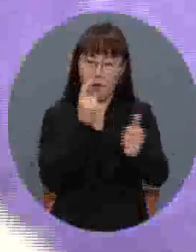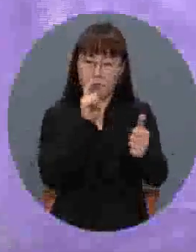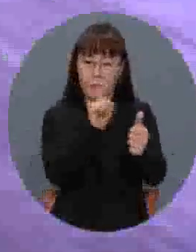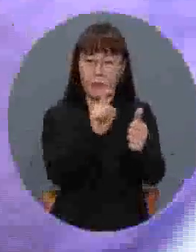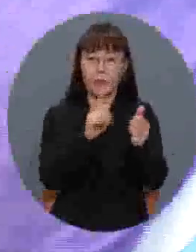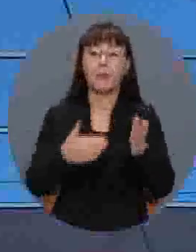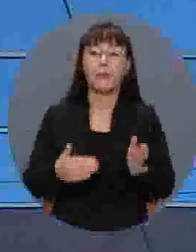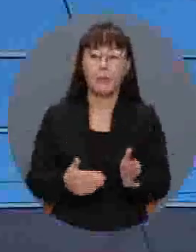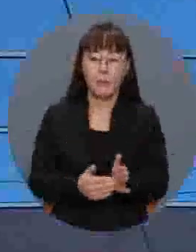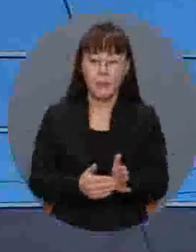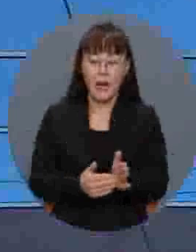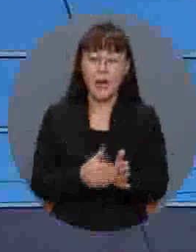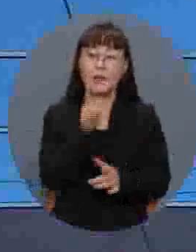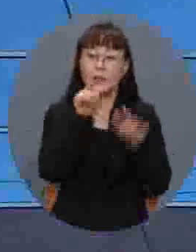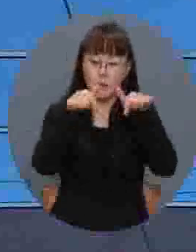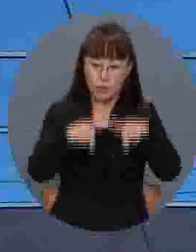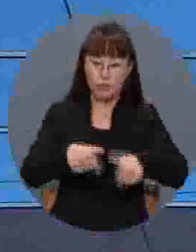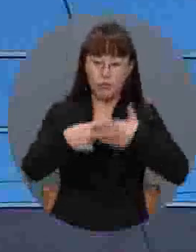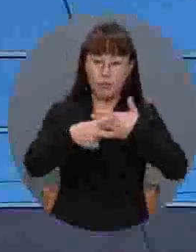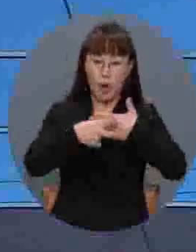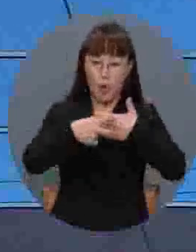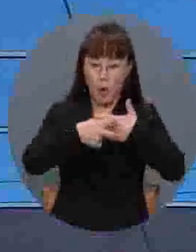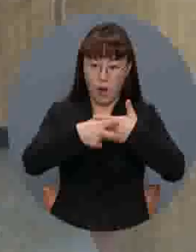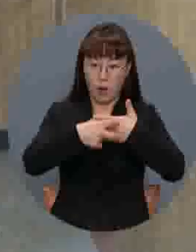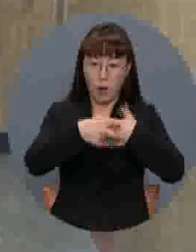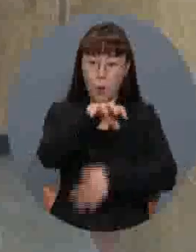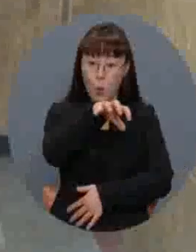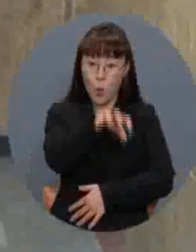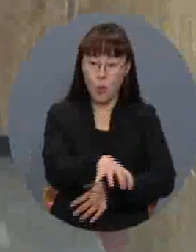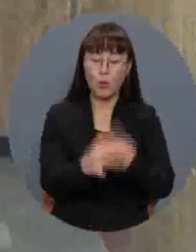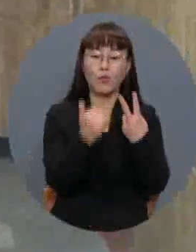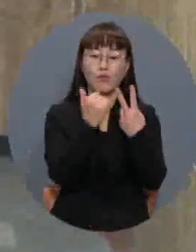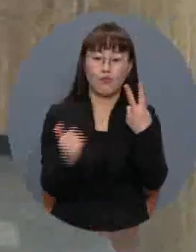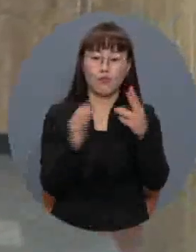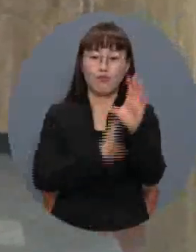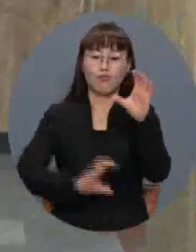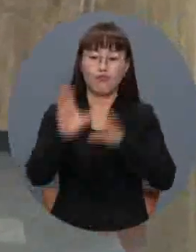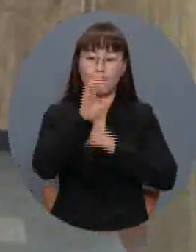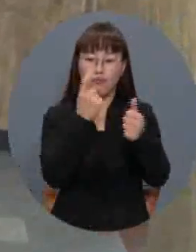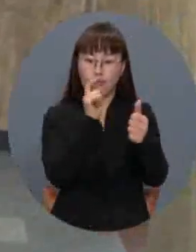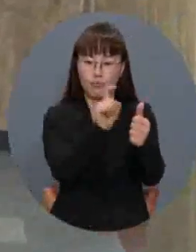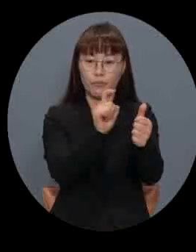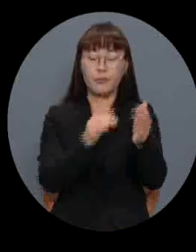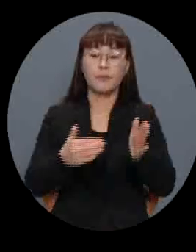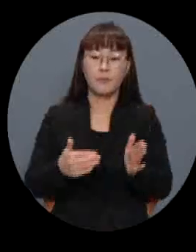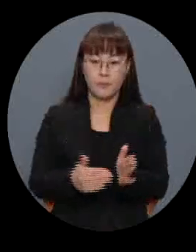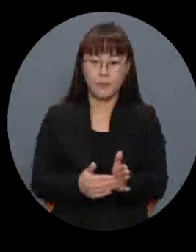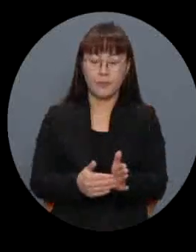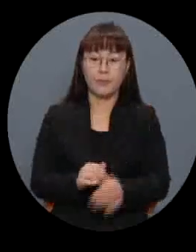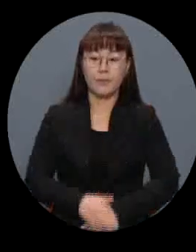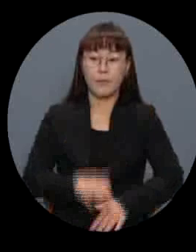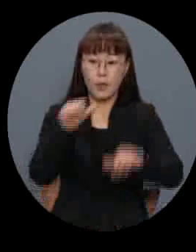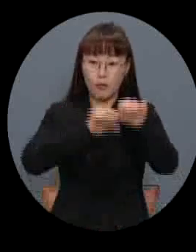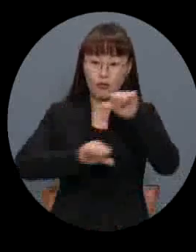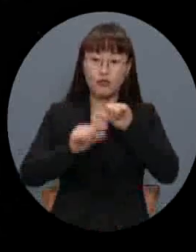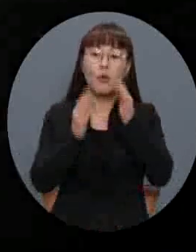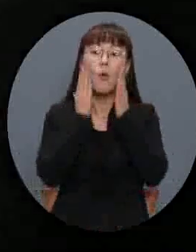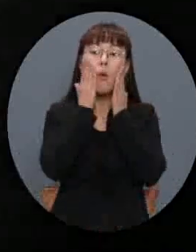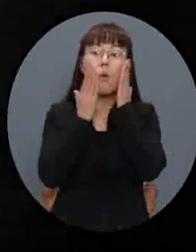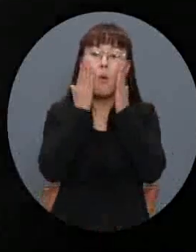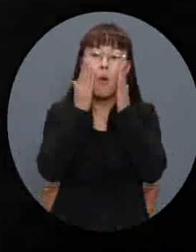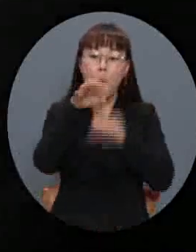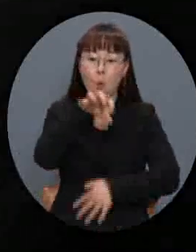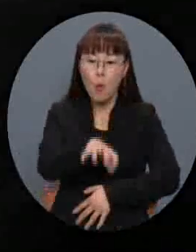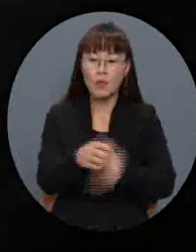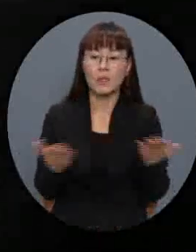받았습니다. 달서구 모 의원 관련해서도 2명이 추가 확진됐습니다. 수성구 마사지숍